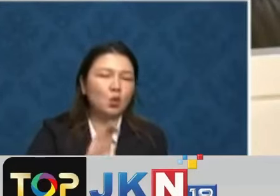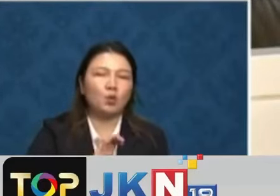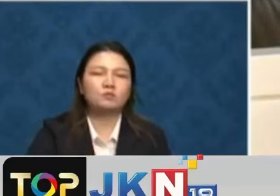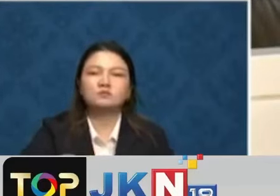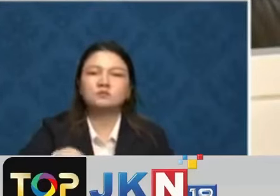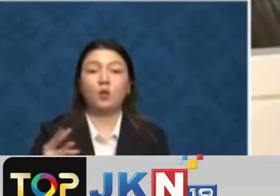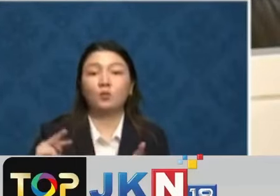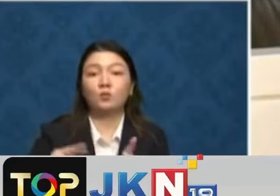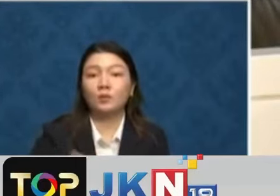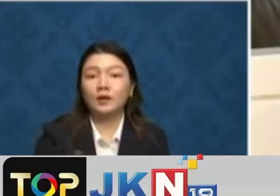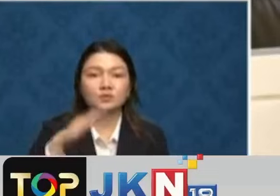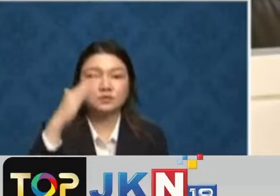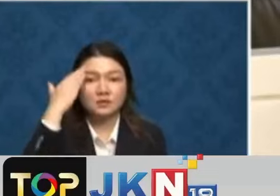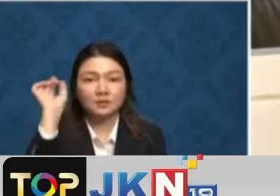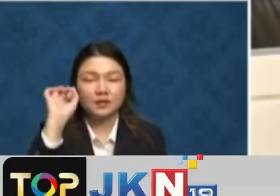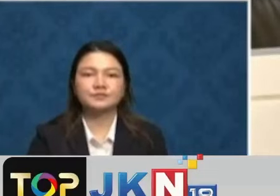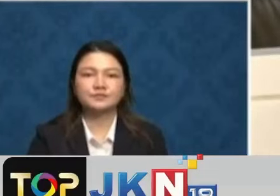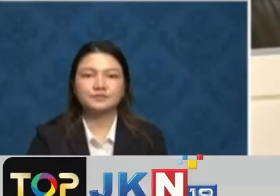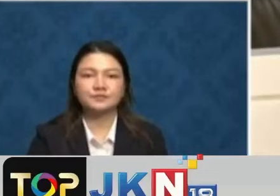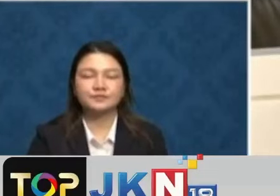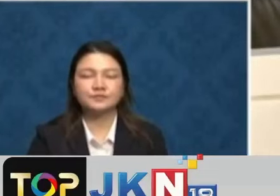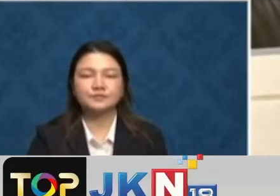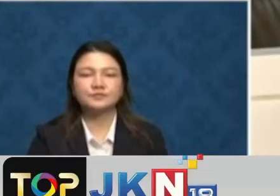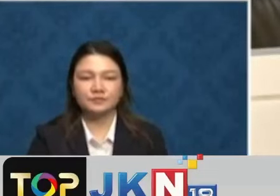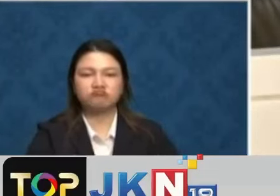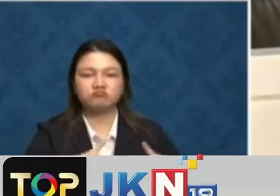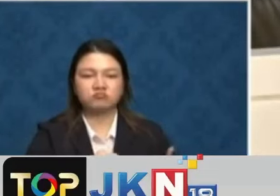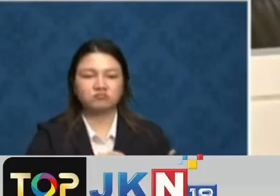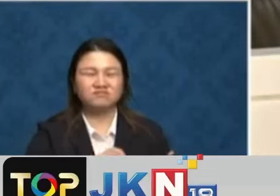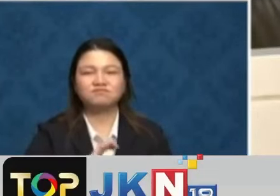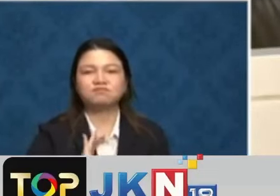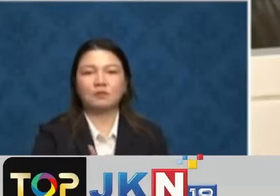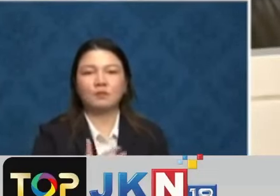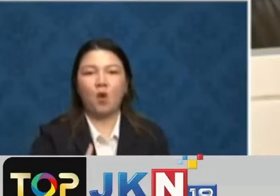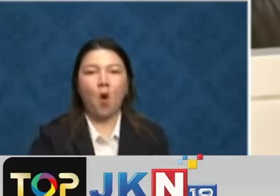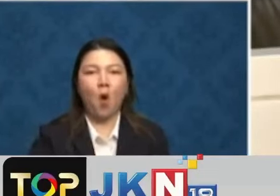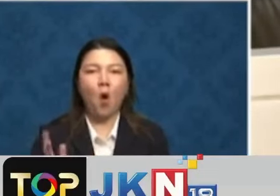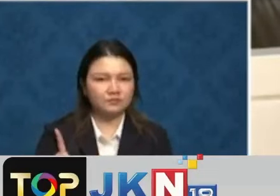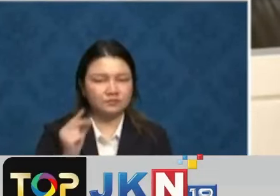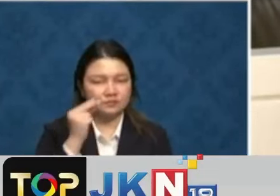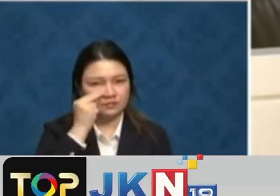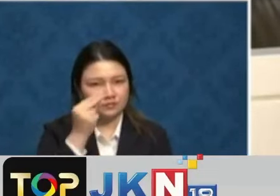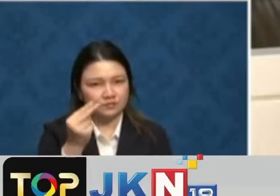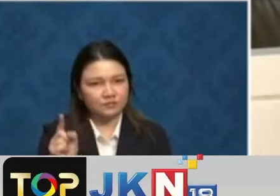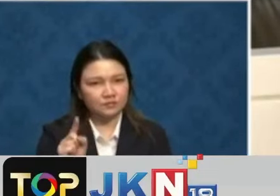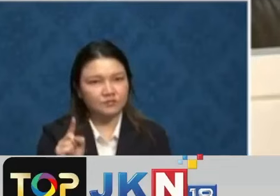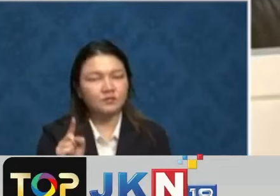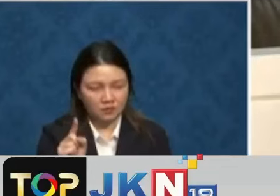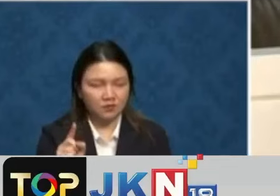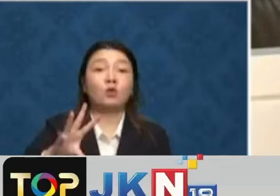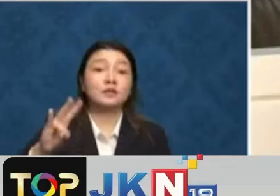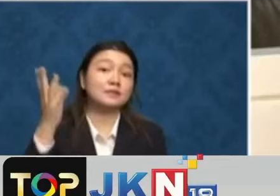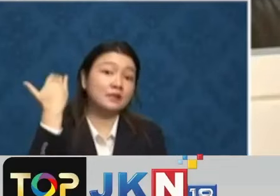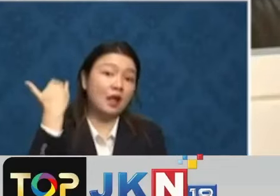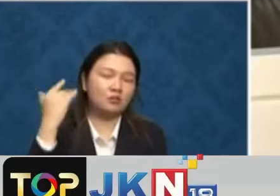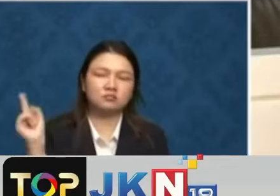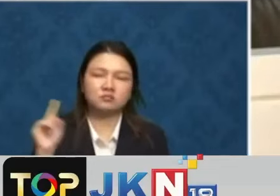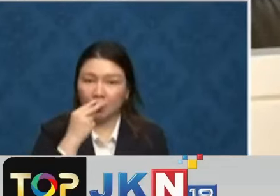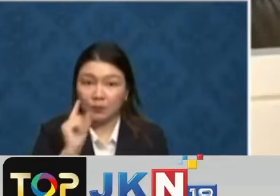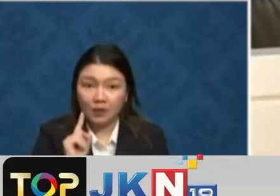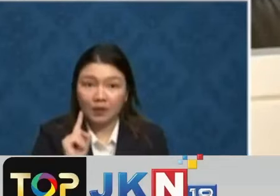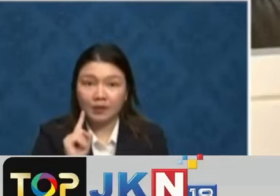มธิการที่พรรคส้มเนี่ยเสนอเข้าไปอาจารย์วีระนี่ก็พูดถึงภาพรวมของการจัดสรรงบประมาณของประเทศไม่ใช่เฉพาะรัฐบา